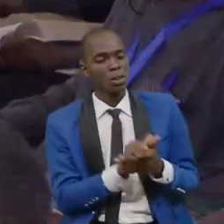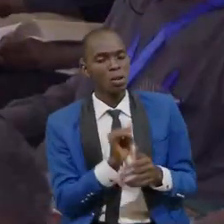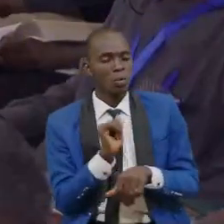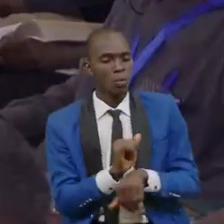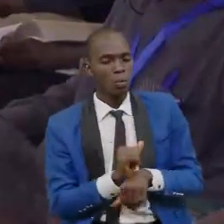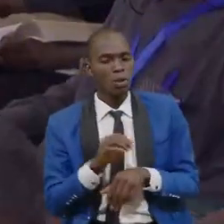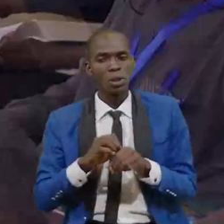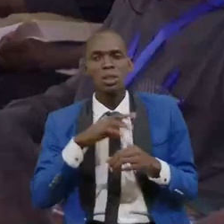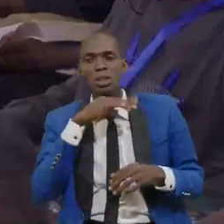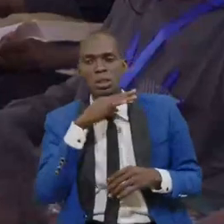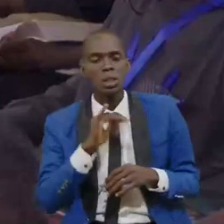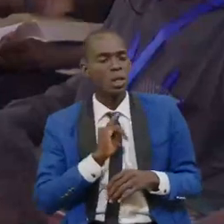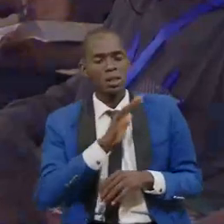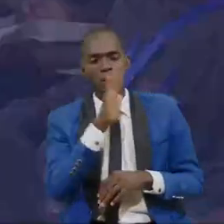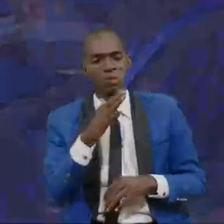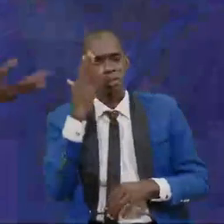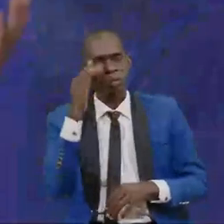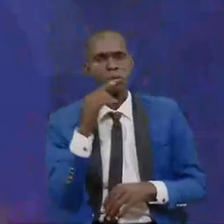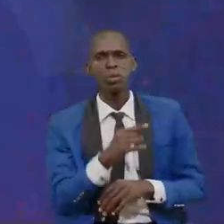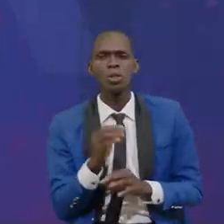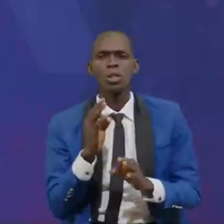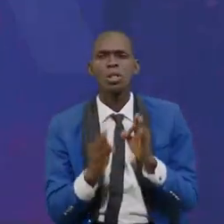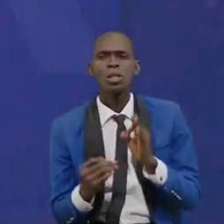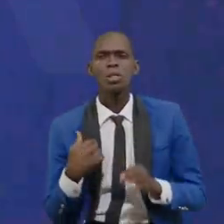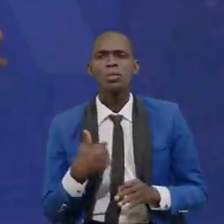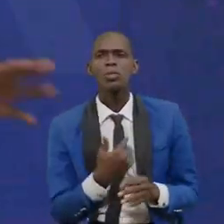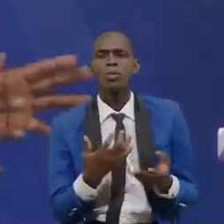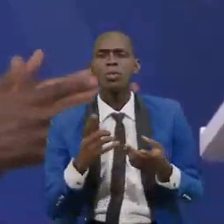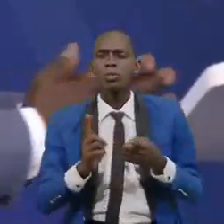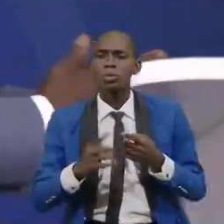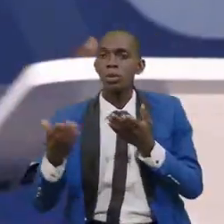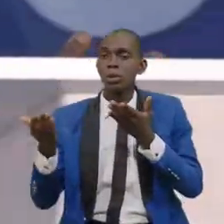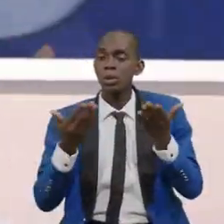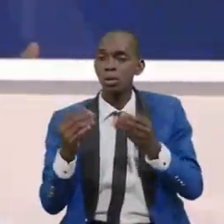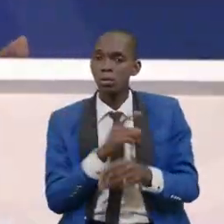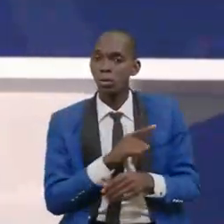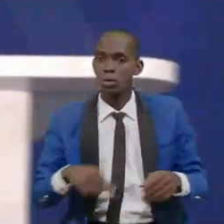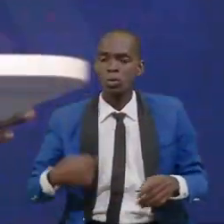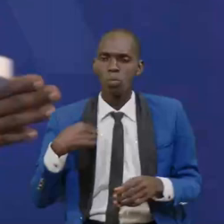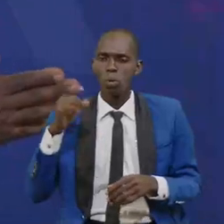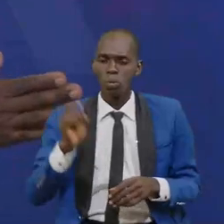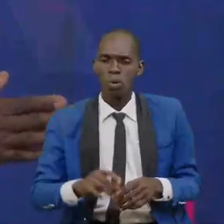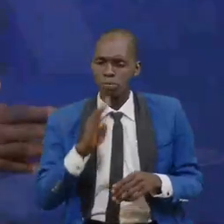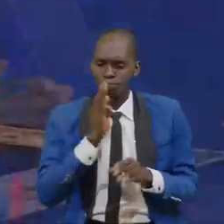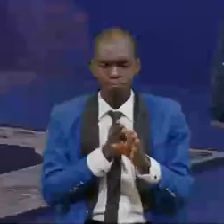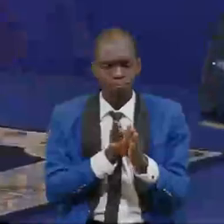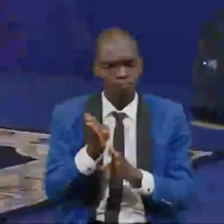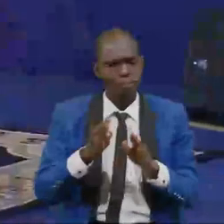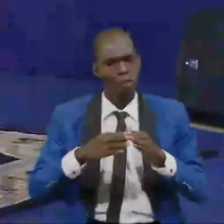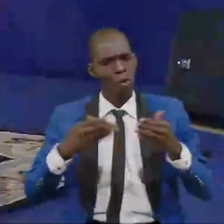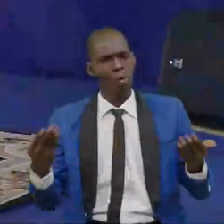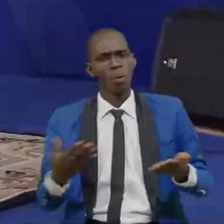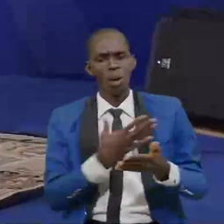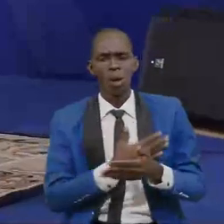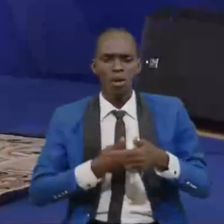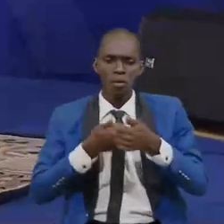l'iniquité, je ne vous ai jamais connu. Si nous voulons servir le Seigneur, nous devons venir. Et nous avons